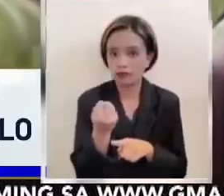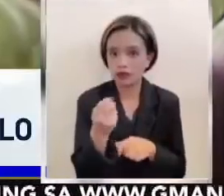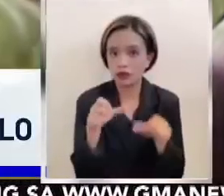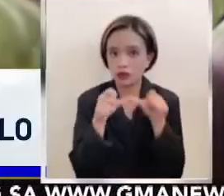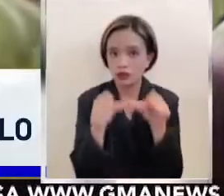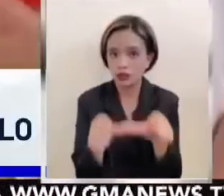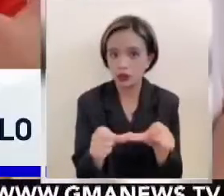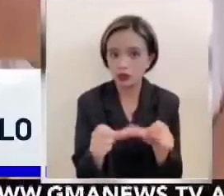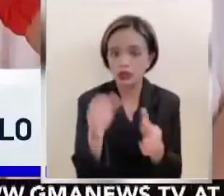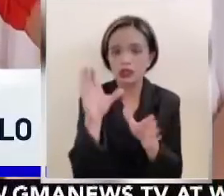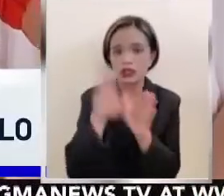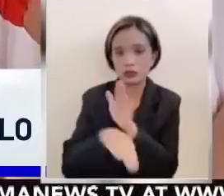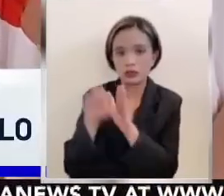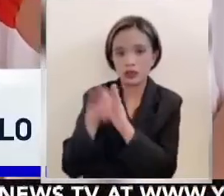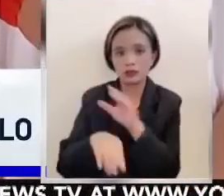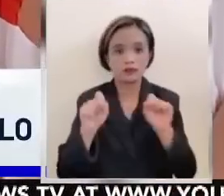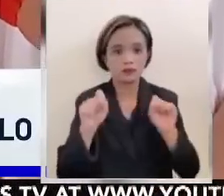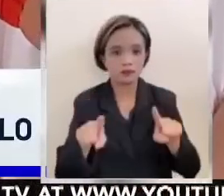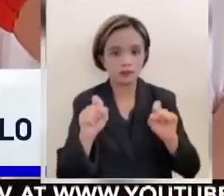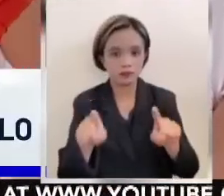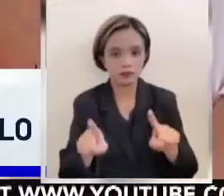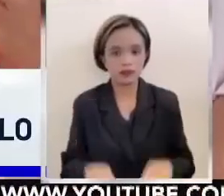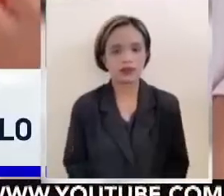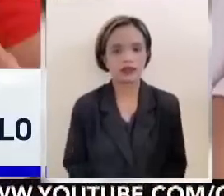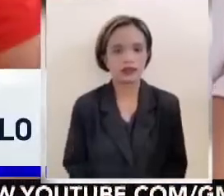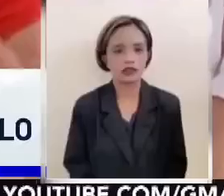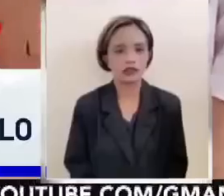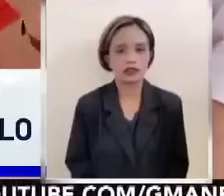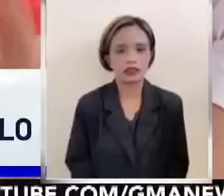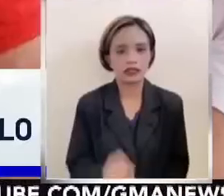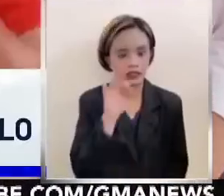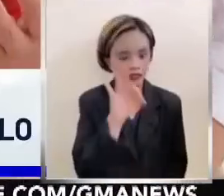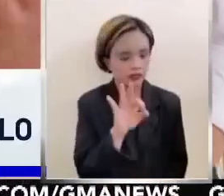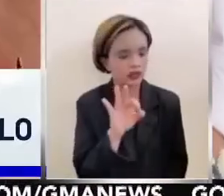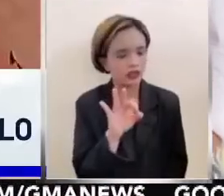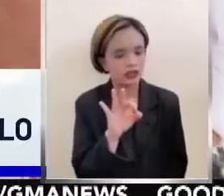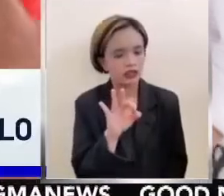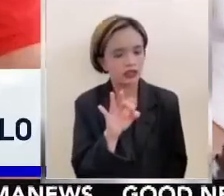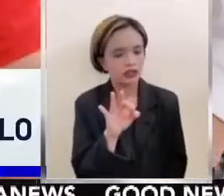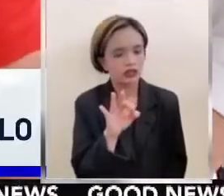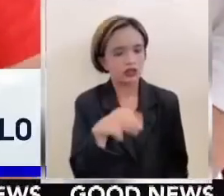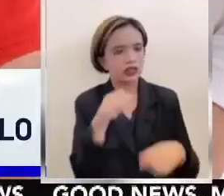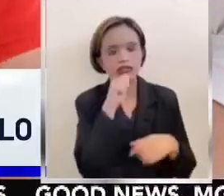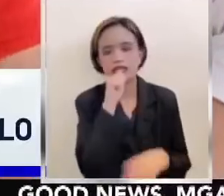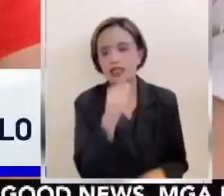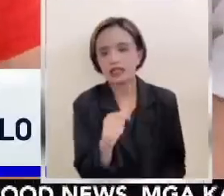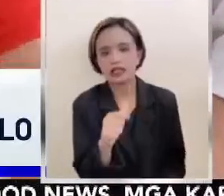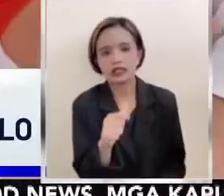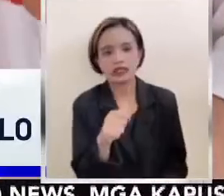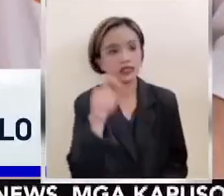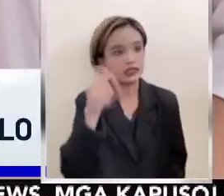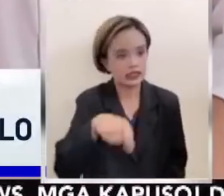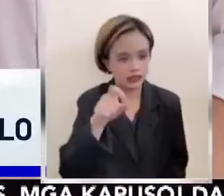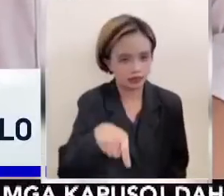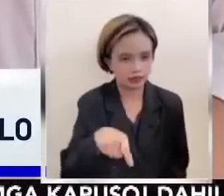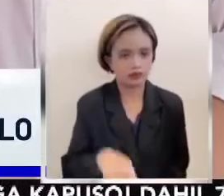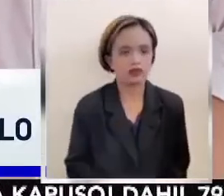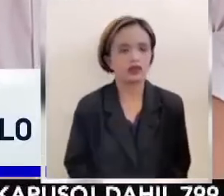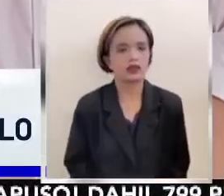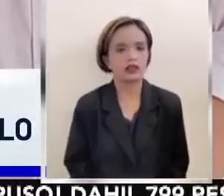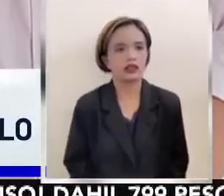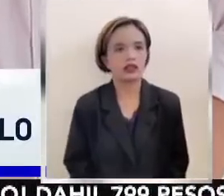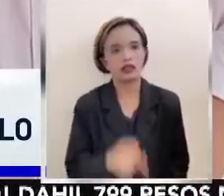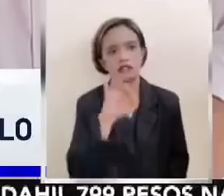sa kadiwa? Once we get to a point where it's no longer necessary, where the prices in